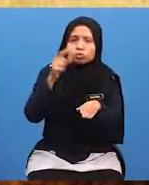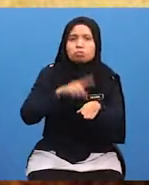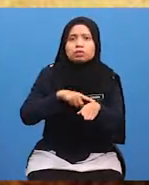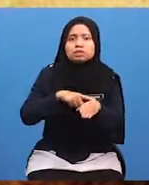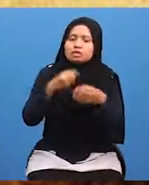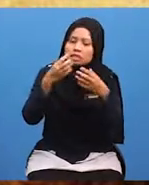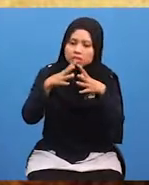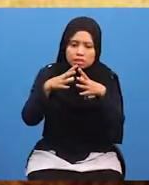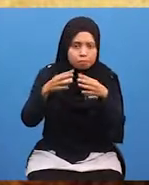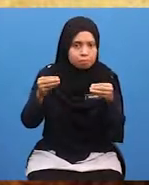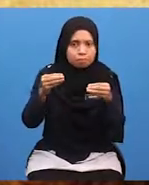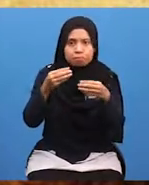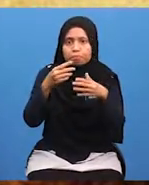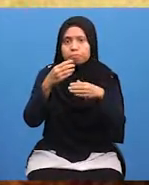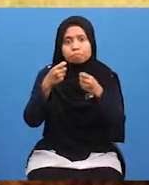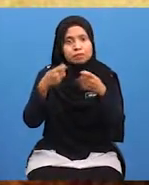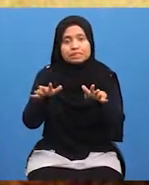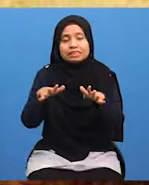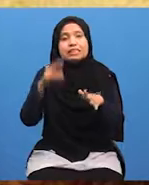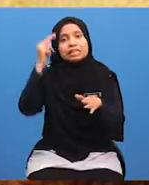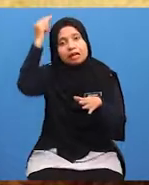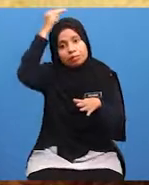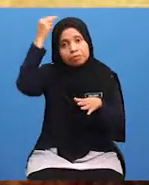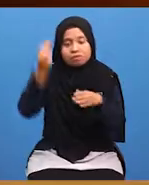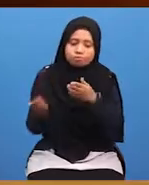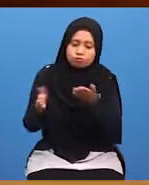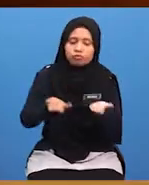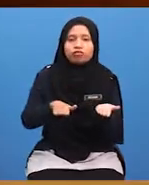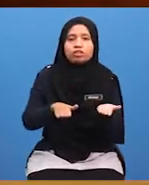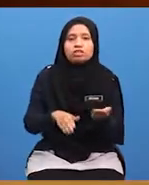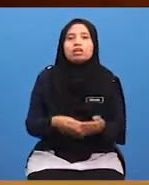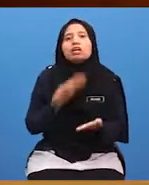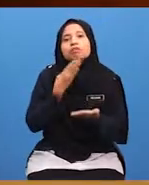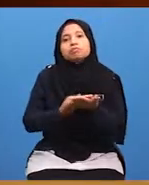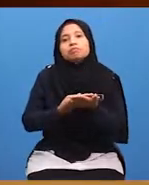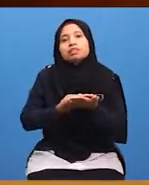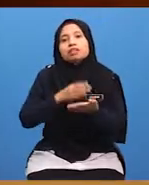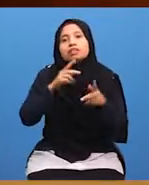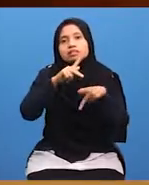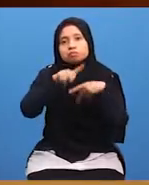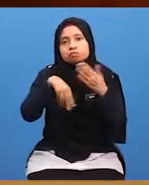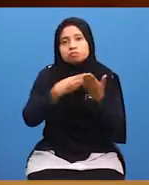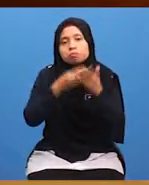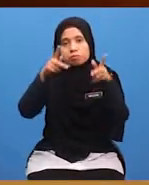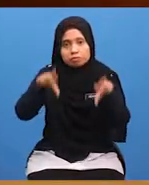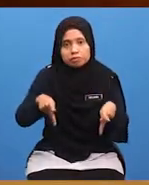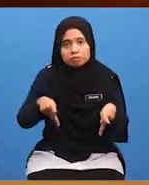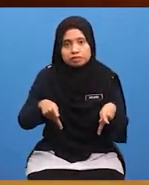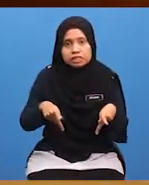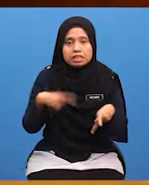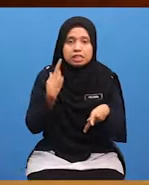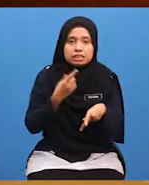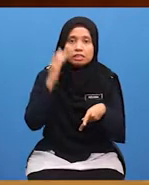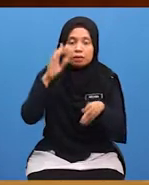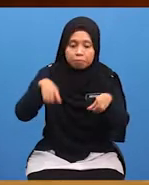zaman kewafatan Nabi Muhammad sallallahu alaihi wasallam. Baiklah para pelajar, sekarang kita akan pergi kepada tajuk